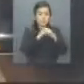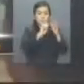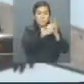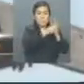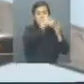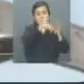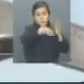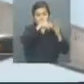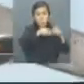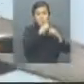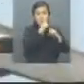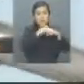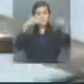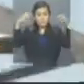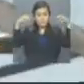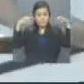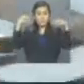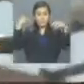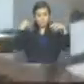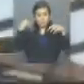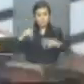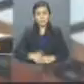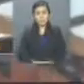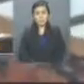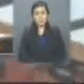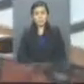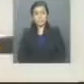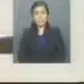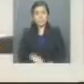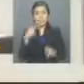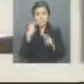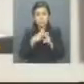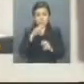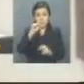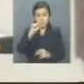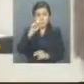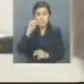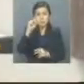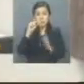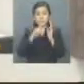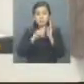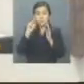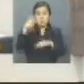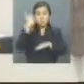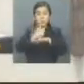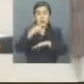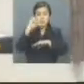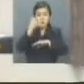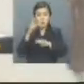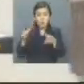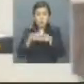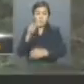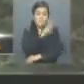การไฟฟ้าส่วนภูมิภาคนายสมศักดิ์สุวรรณสุจริตผู้ว่าราชการจังหวัดพร้อมนายกเหล่ากาชาดจังหวัดก